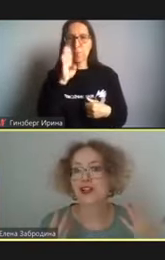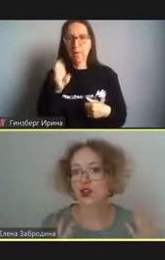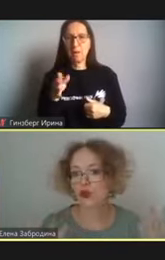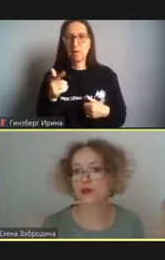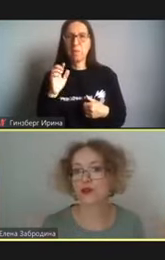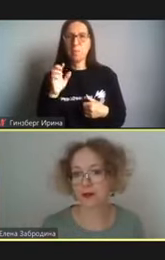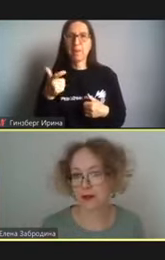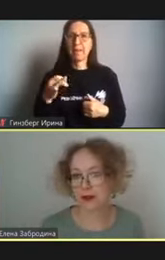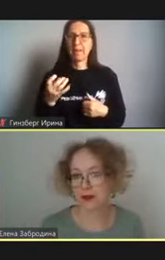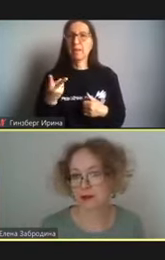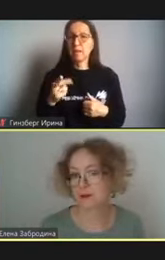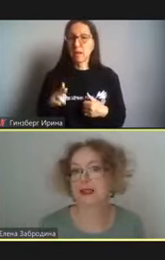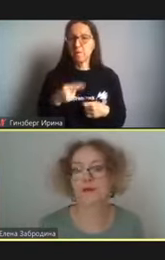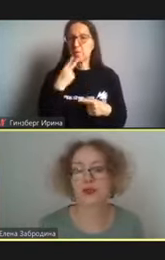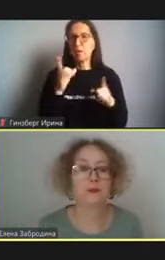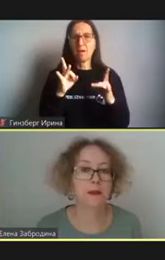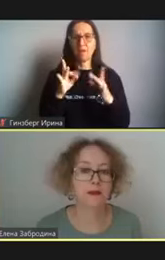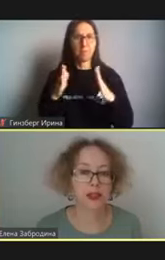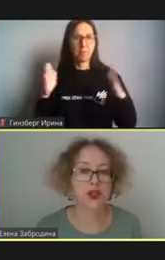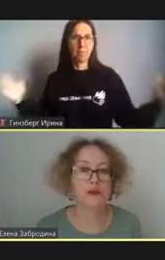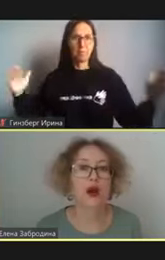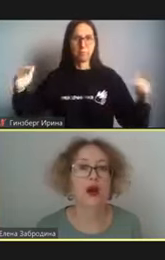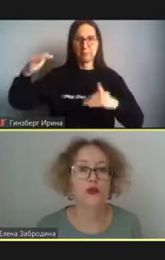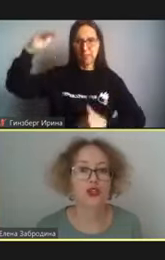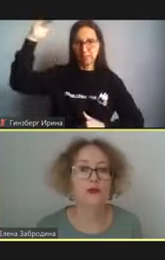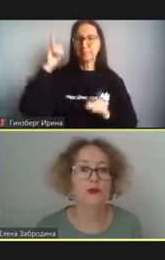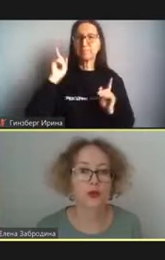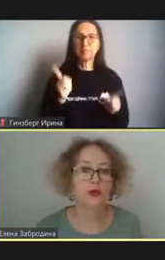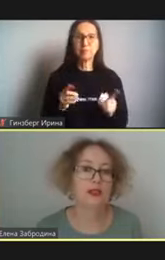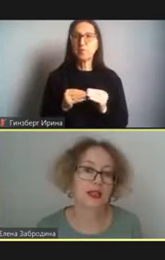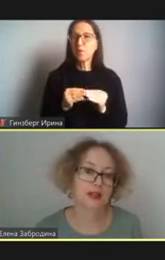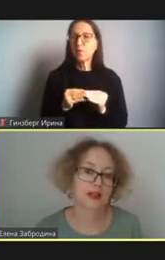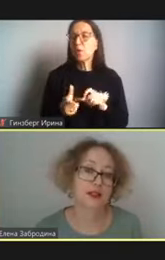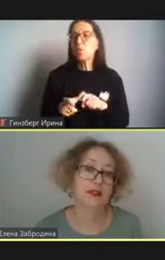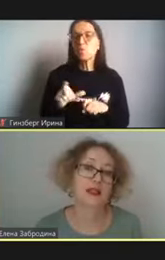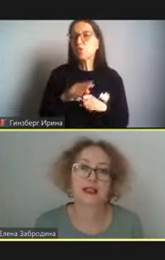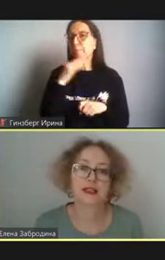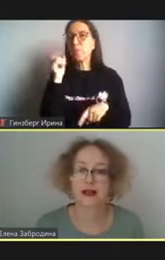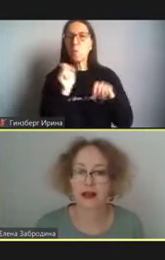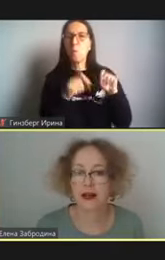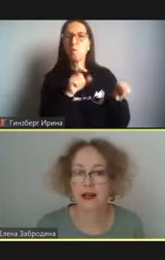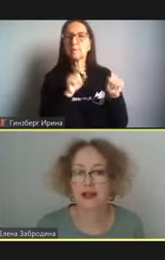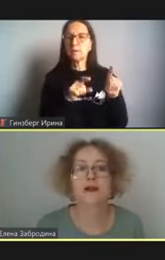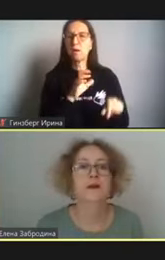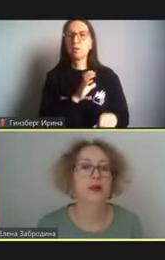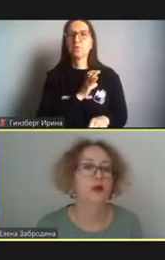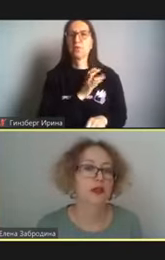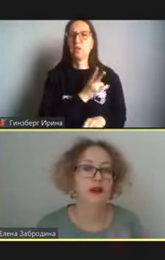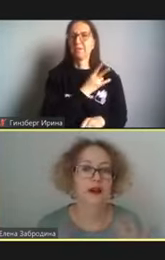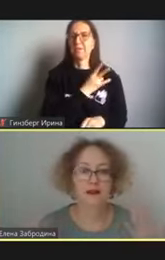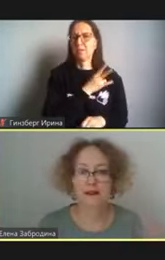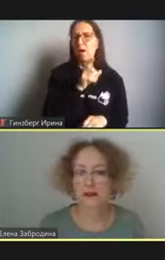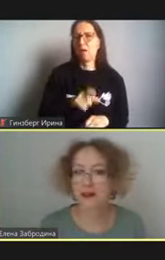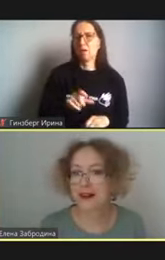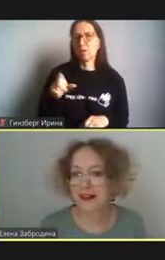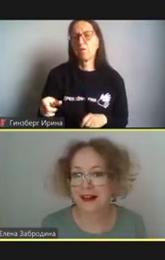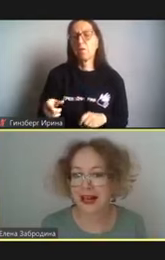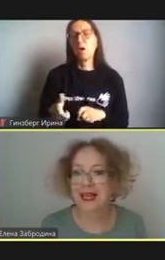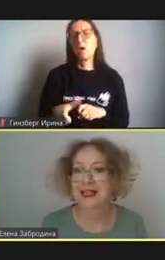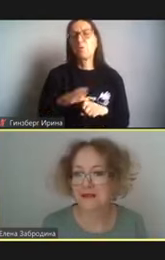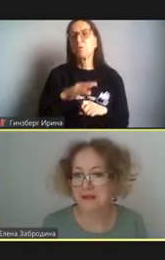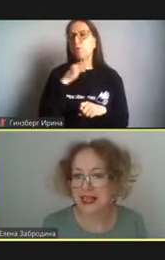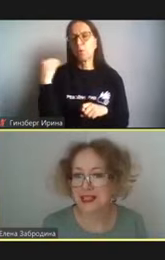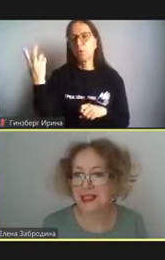картины большого формата, потому что по-прежнему очень много заказов от аристократов, от